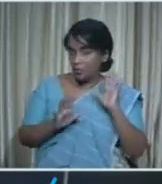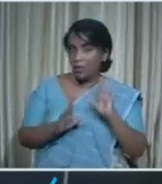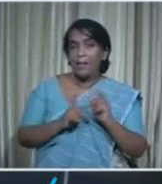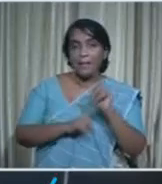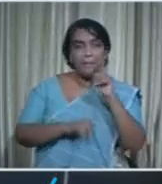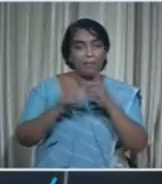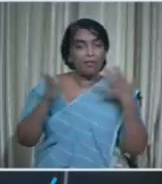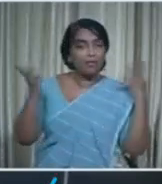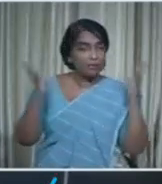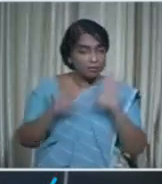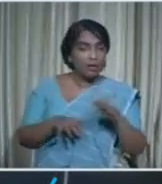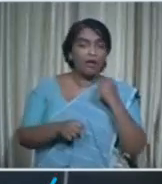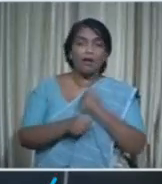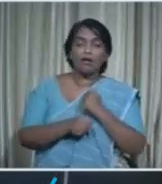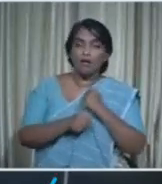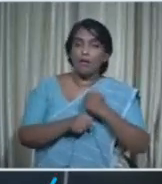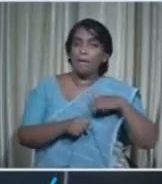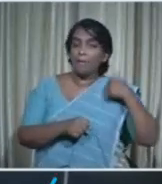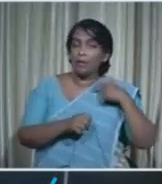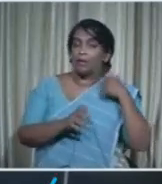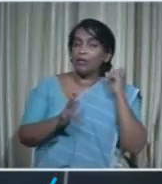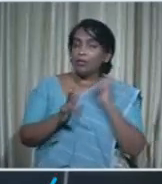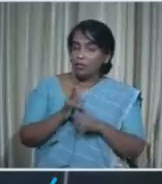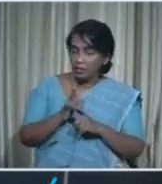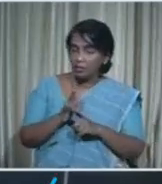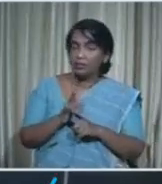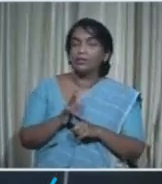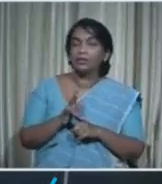Parliamentuwa Kandawanna Nam Aandu Pakshe Pradhana Sangvidhayakathumath